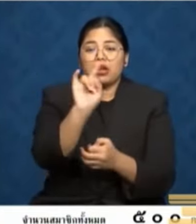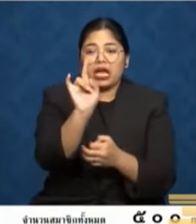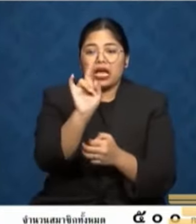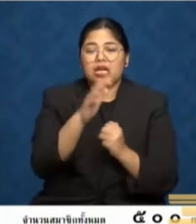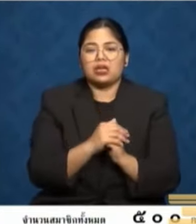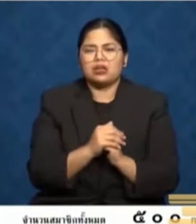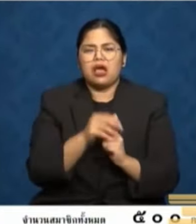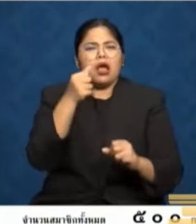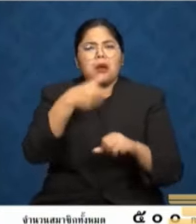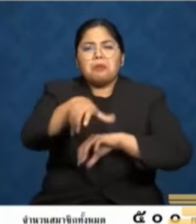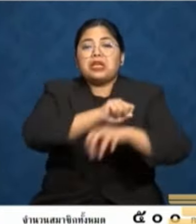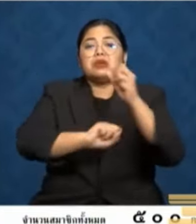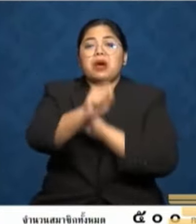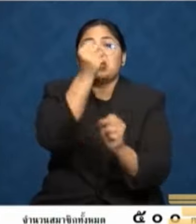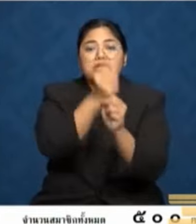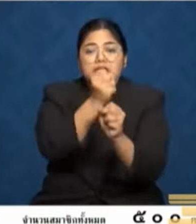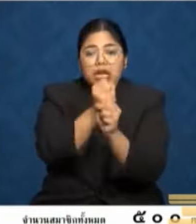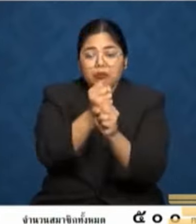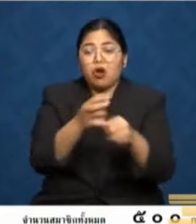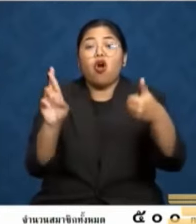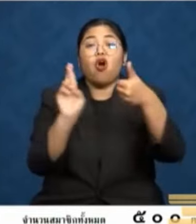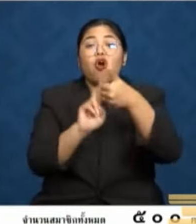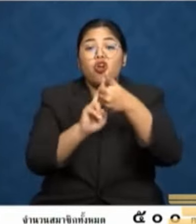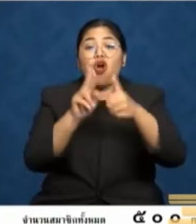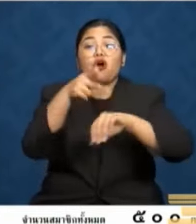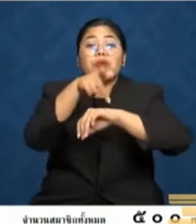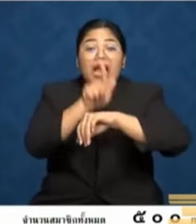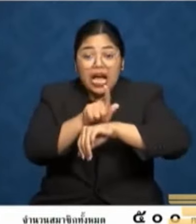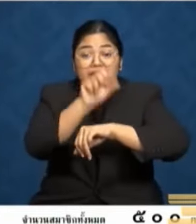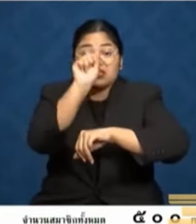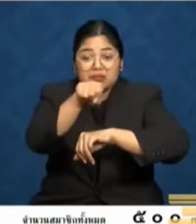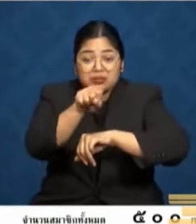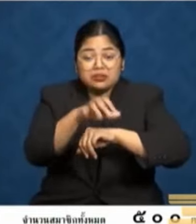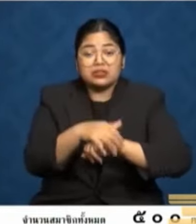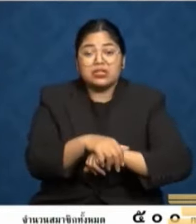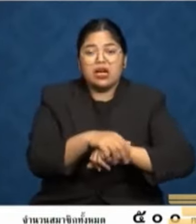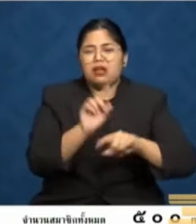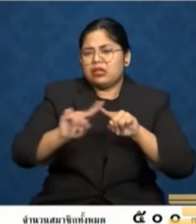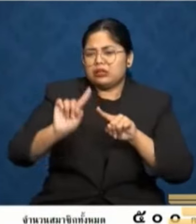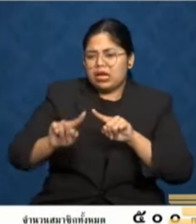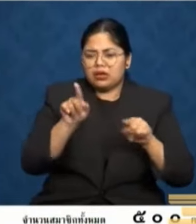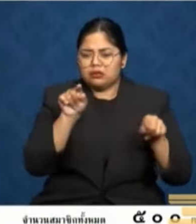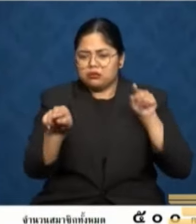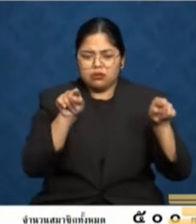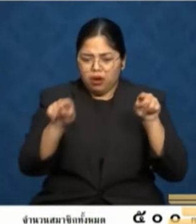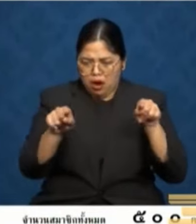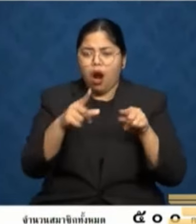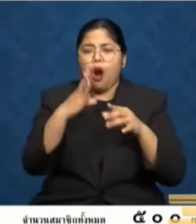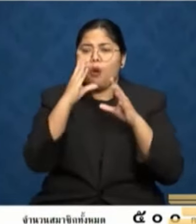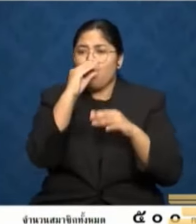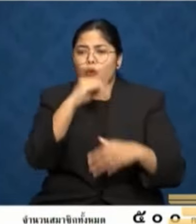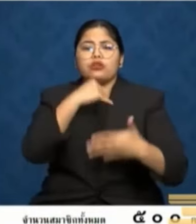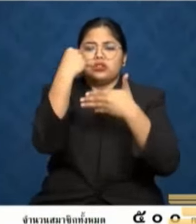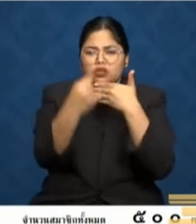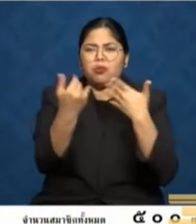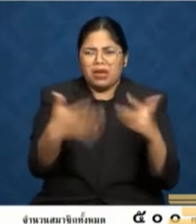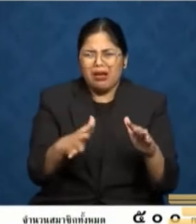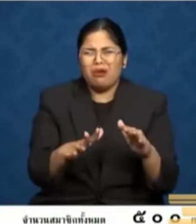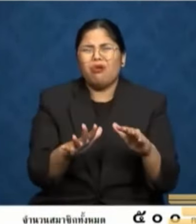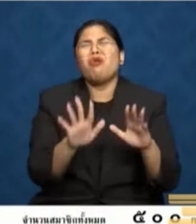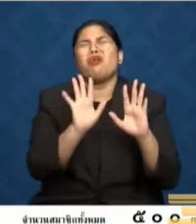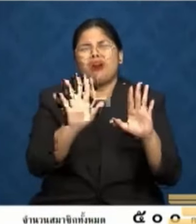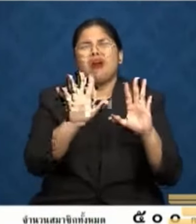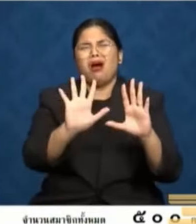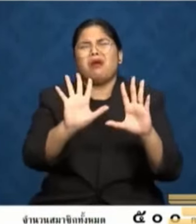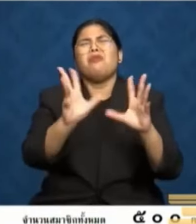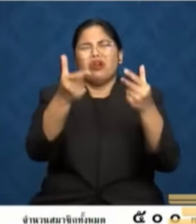ประเดหน้าที่ของรองประธานท่านนึงแล้วก็มีการพูด 2 2ฝั่งจบไปแล้วทีนี้ผมคิดว่าท่านประธานควรจะให้ยุติเรื่องนี้ักที